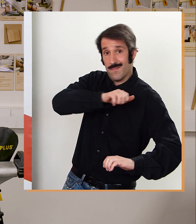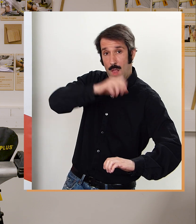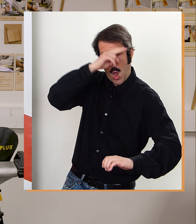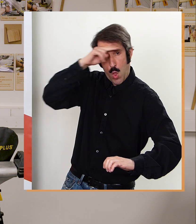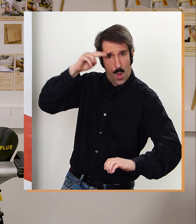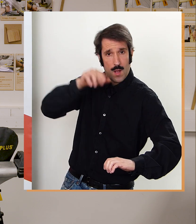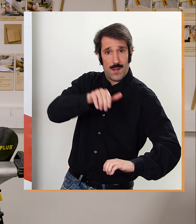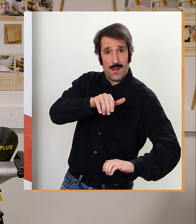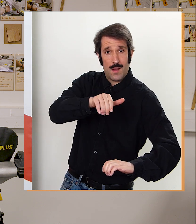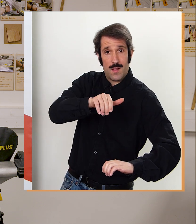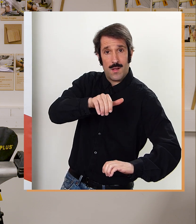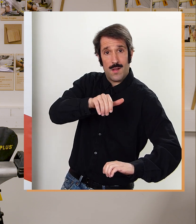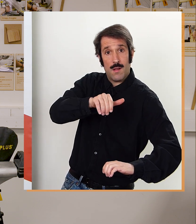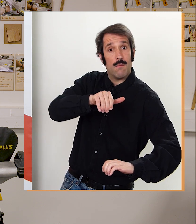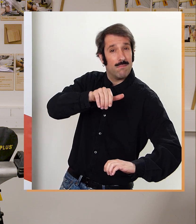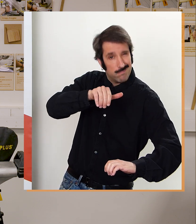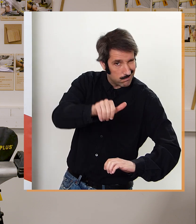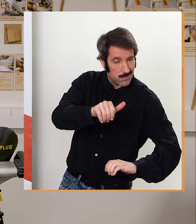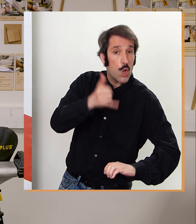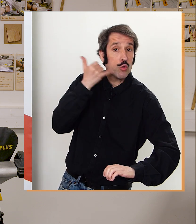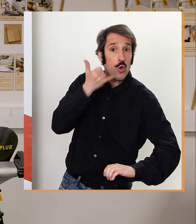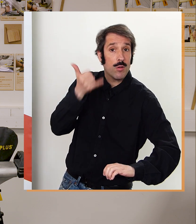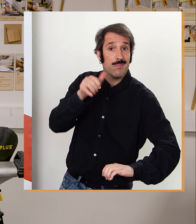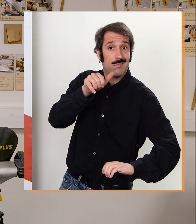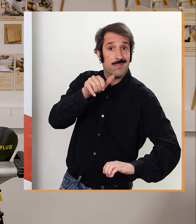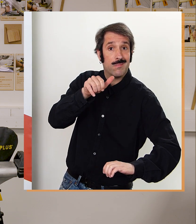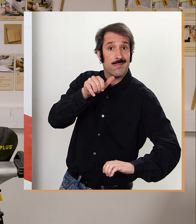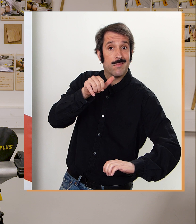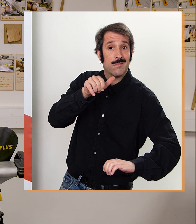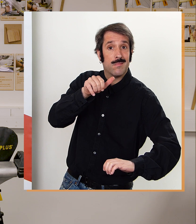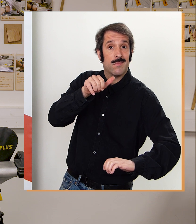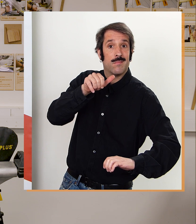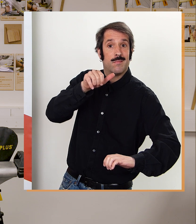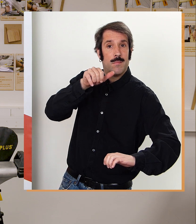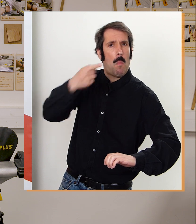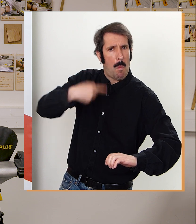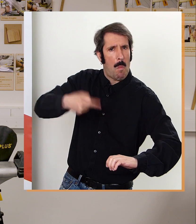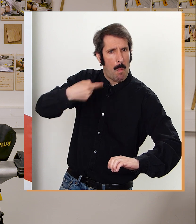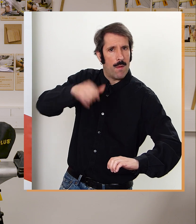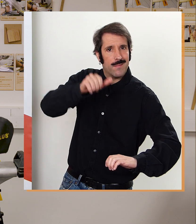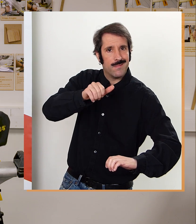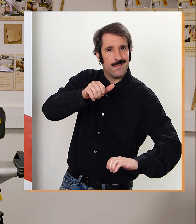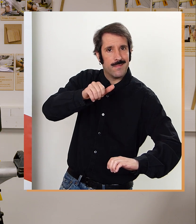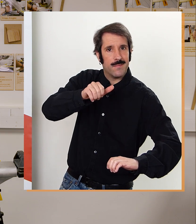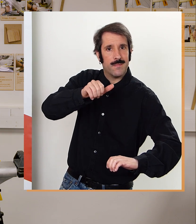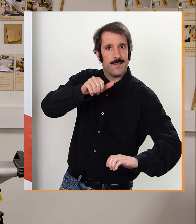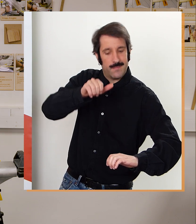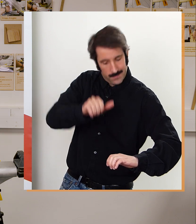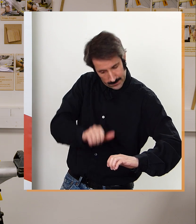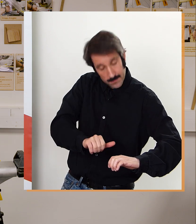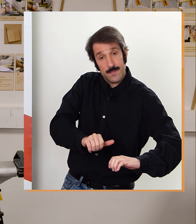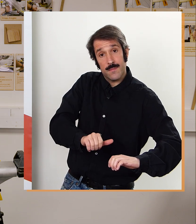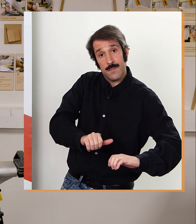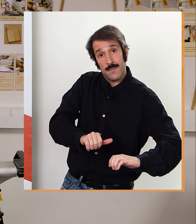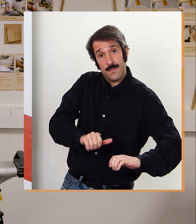gâchette noire, ensuite la gâchette jaune, la scie se mettra en route, je